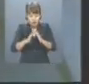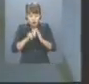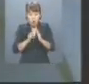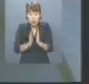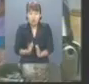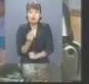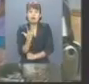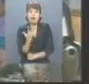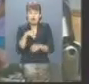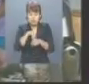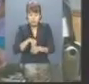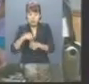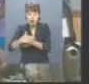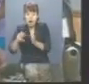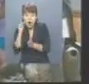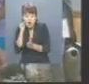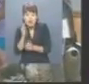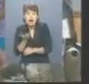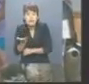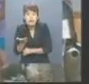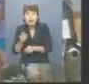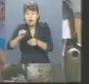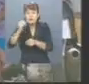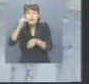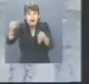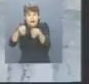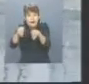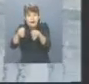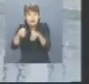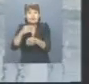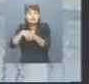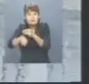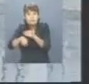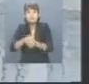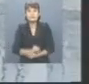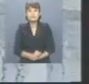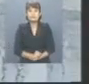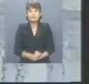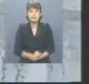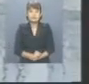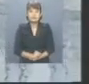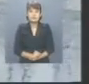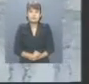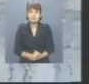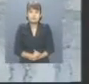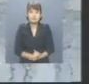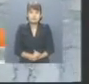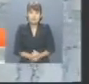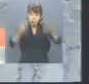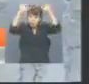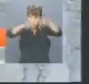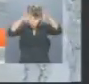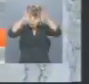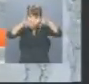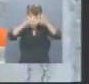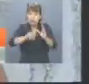น้ำต้องอาศัยบ้านของเพื่อนบ้านทำธุระส่วนตัว กลัวกลัวขนาดวันนั้นมาตกประมาณ2ชั่วโมงได้